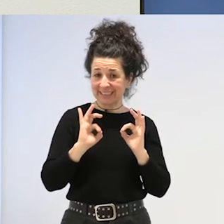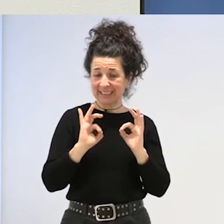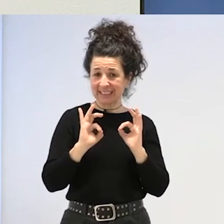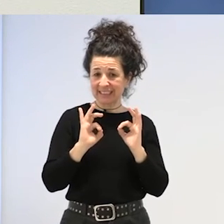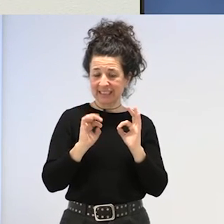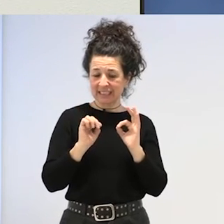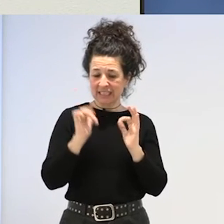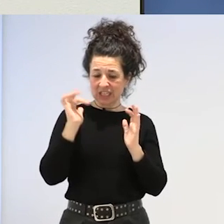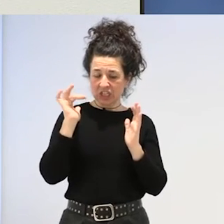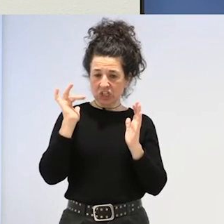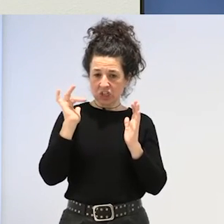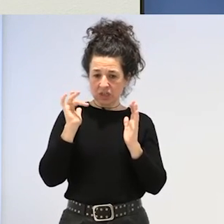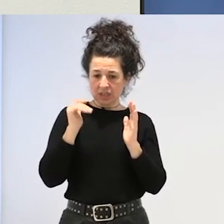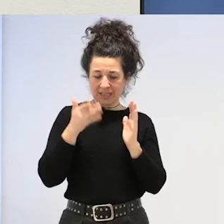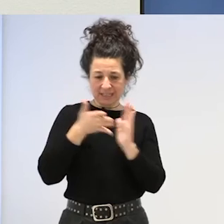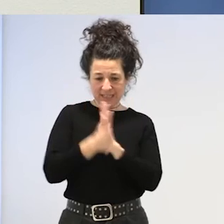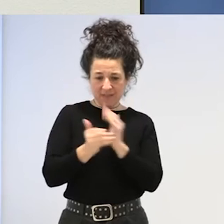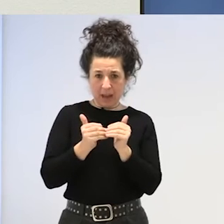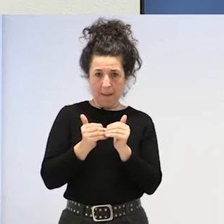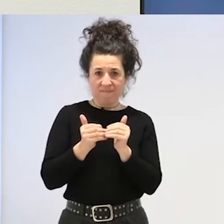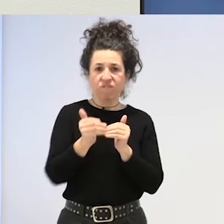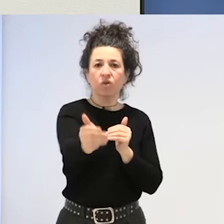etorkizunik, o sea, etorkizuna hemen dagoela